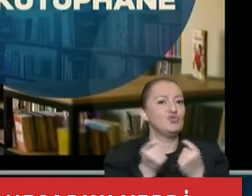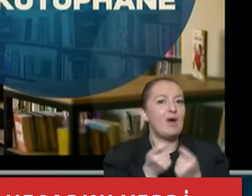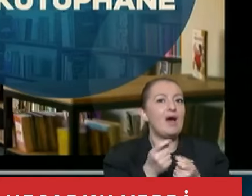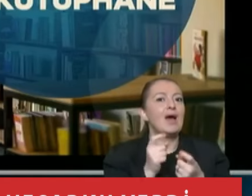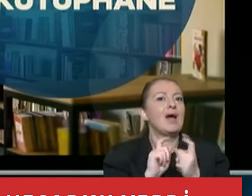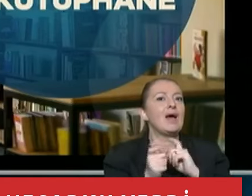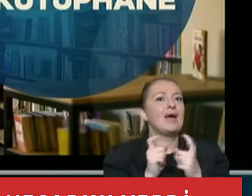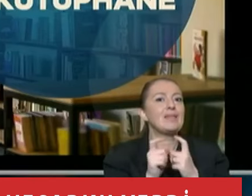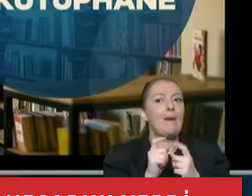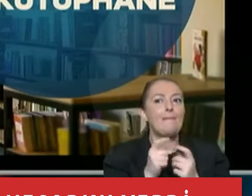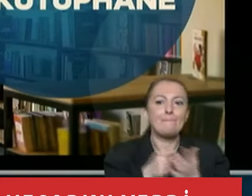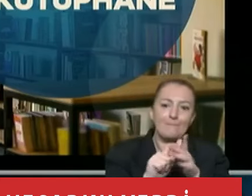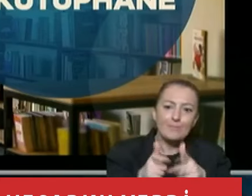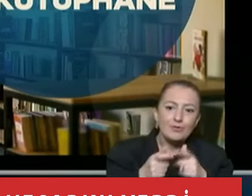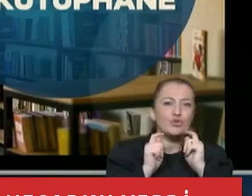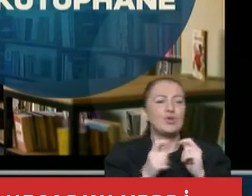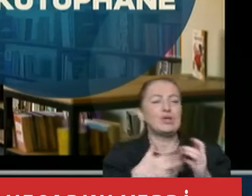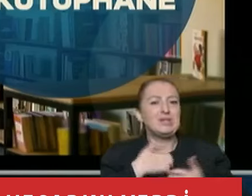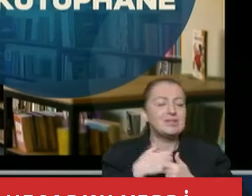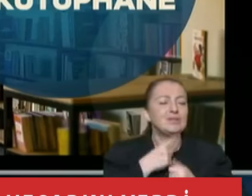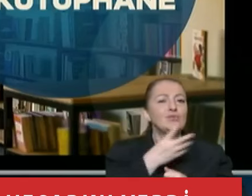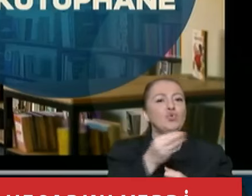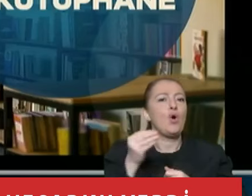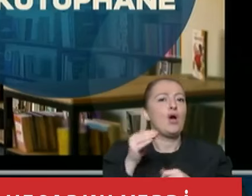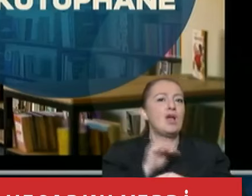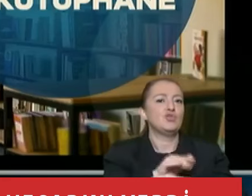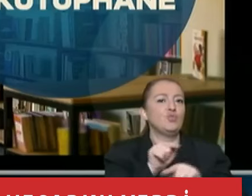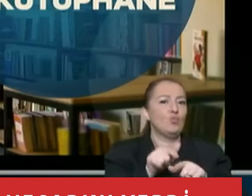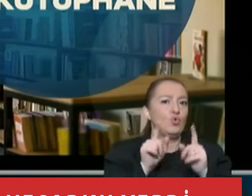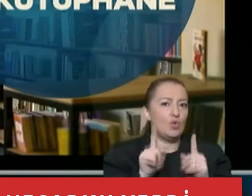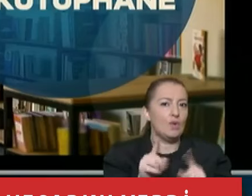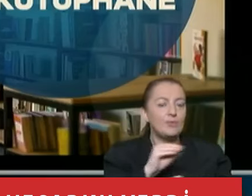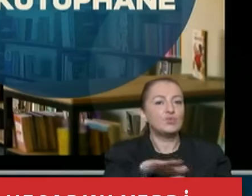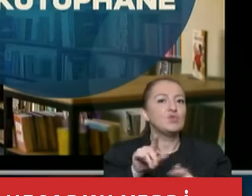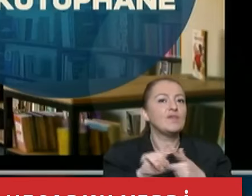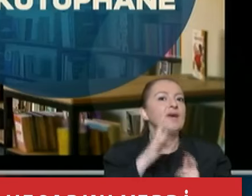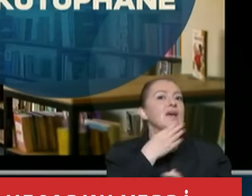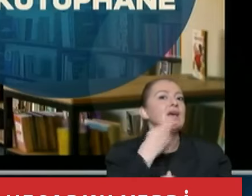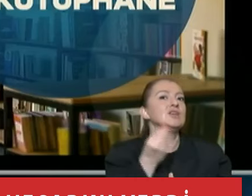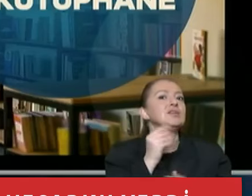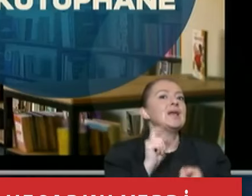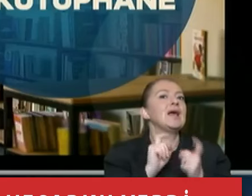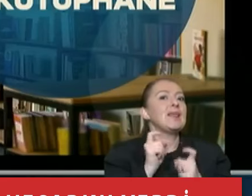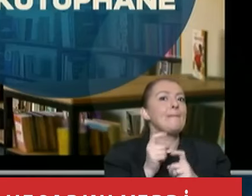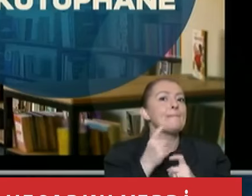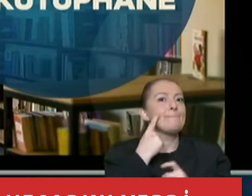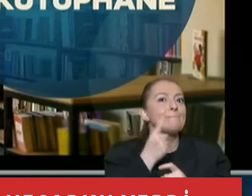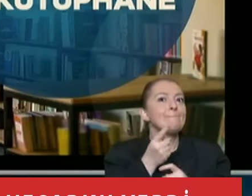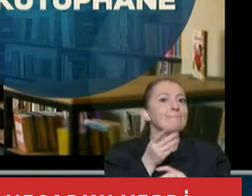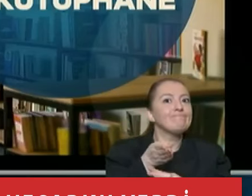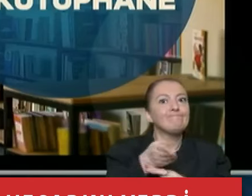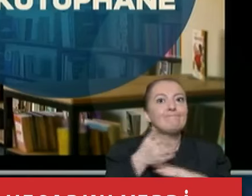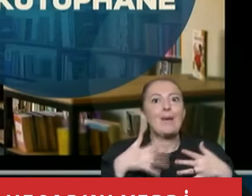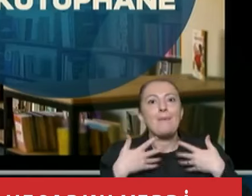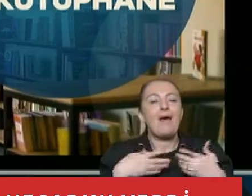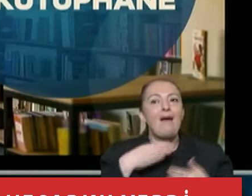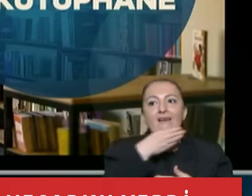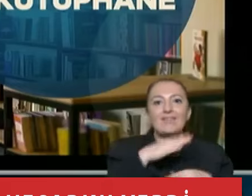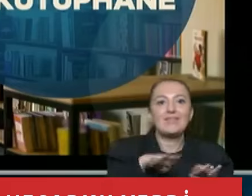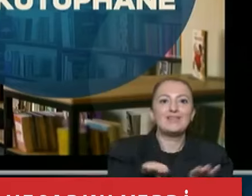erişme gibi zorlukların en çok yaşandığı bu dönemde çocuk ve gençlerimiz için kütüphanelerin ne kadar büyük bir fırsat